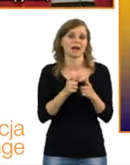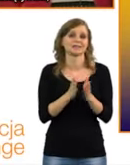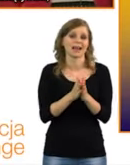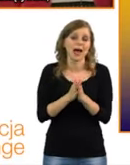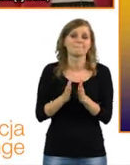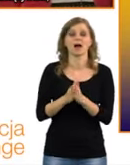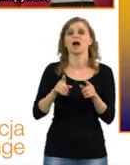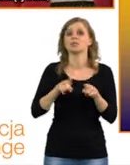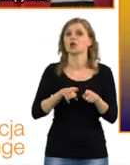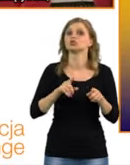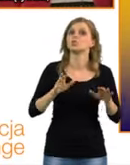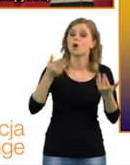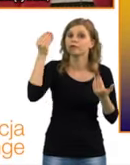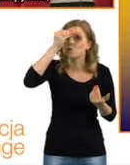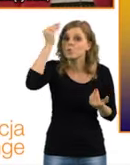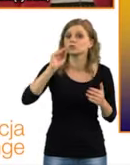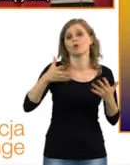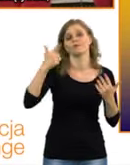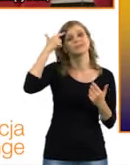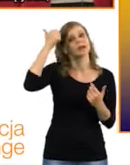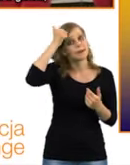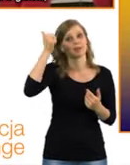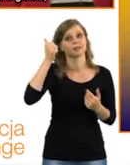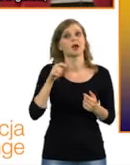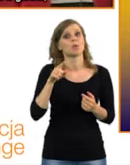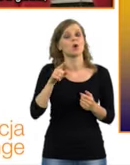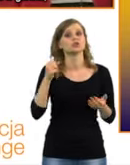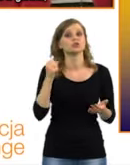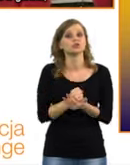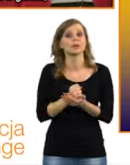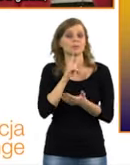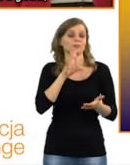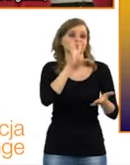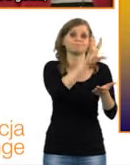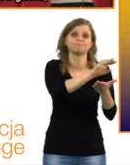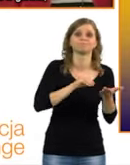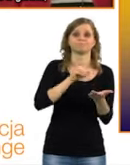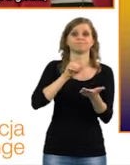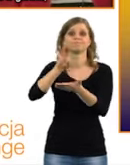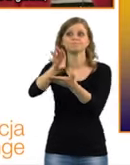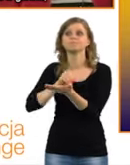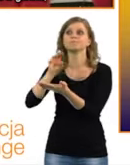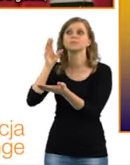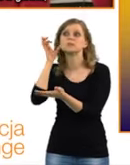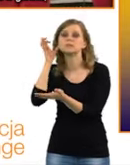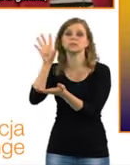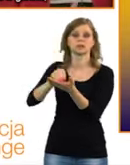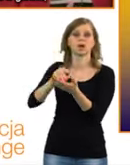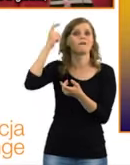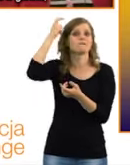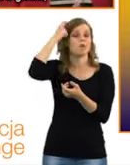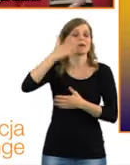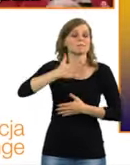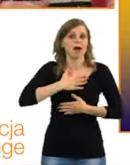się uczyło, łatwiej też zapamiętało, ponieważ trzeba odtworzyć ten wzorzec, który został